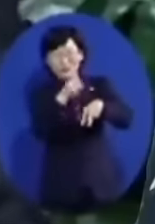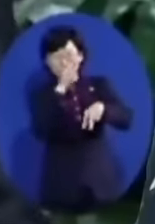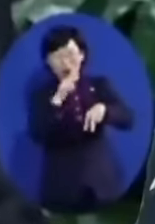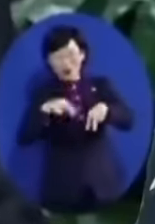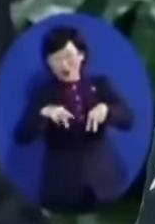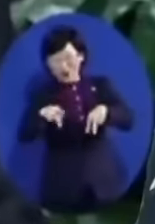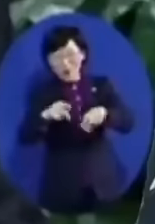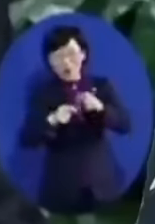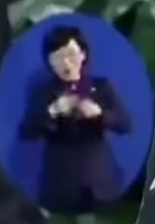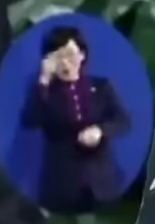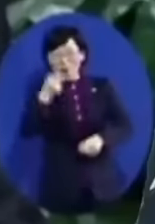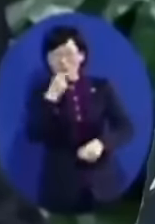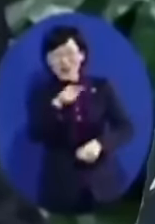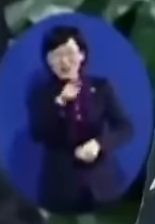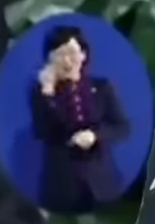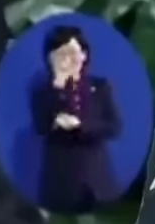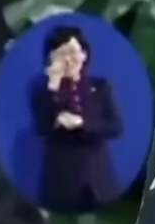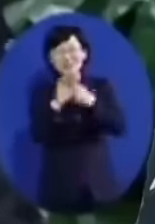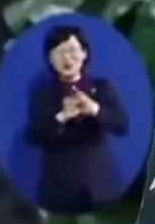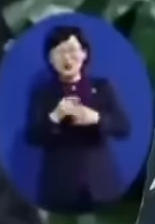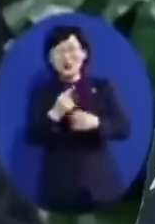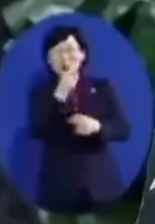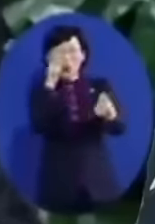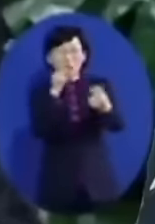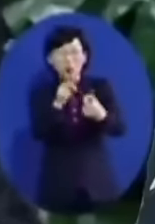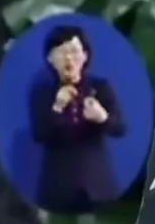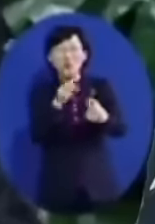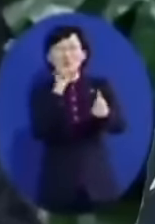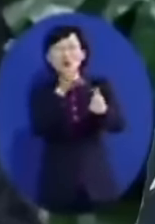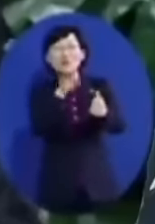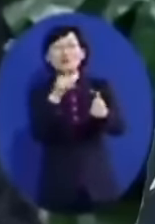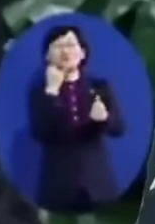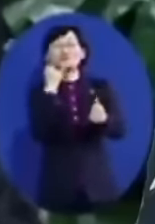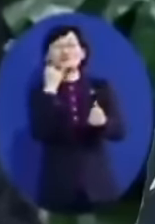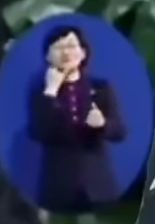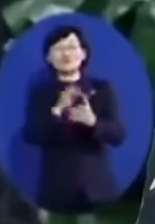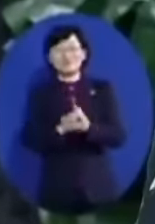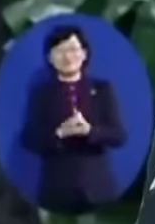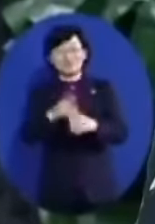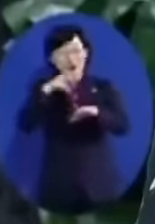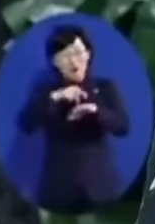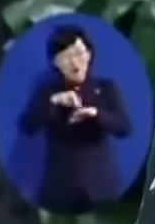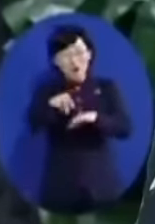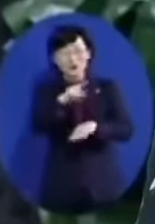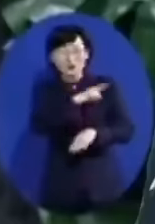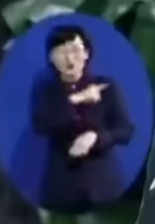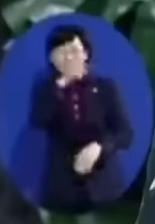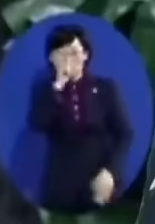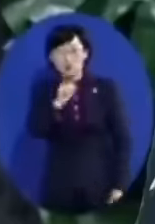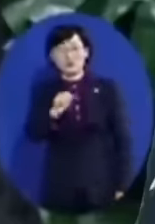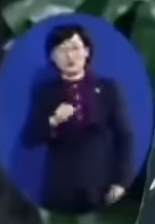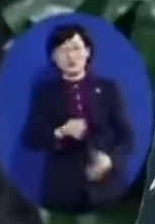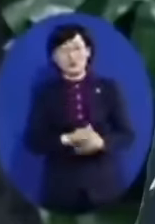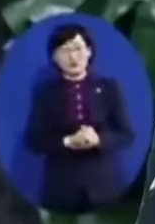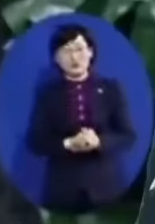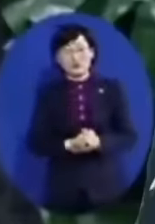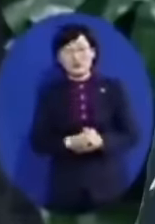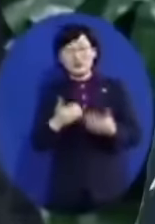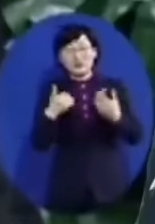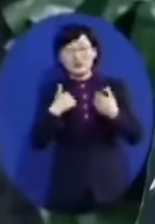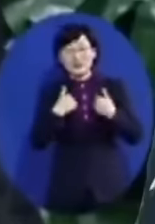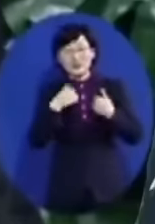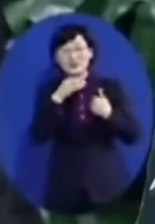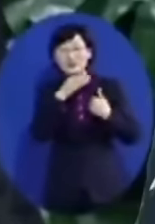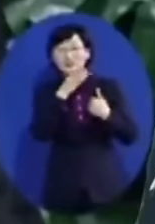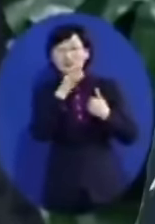저렇게 차를 타고 다니면 얼마 못 살라고 한다고 그렇게 말할 수 있습니다. 걷는 것이 제일 좋아요. 제가 이제 나이가